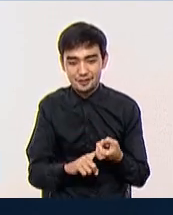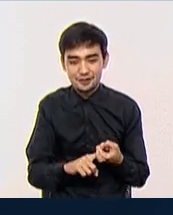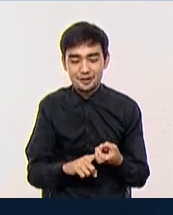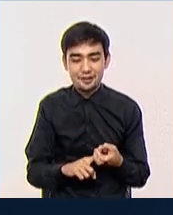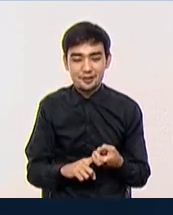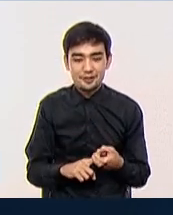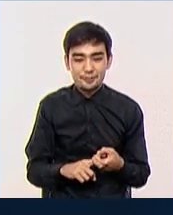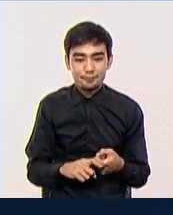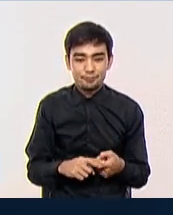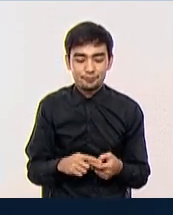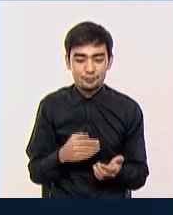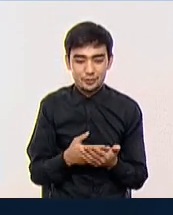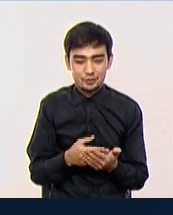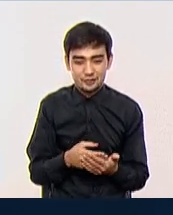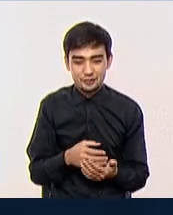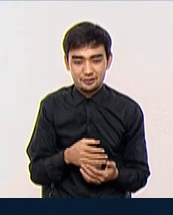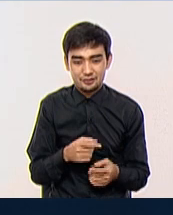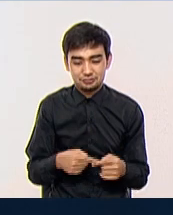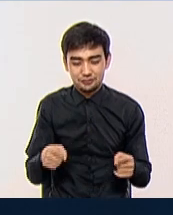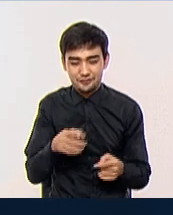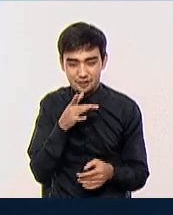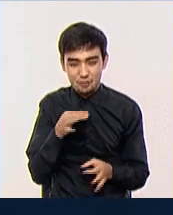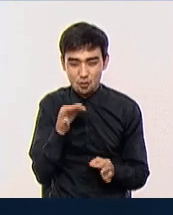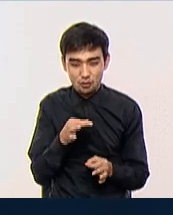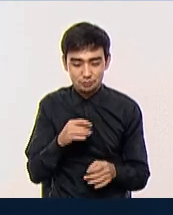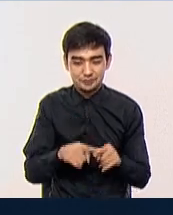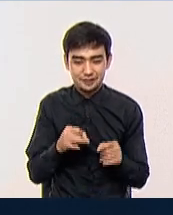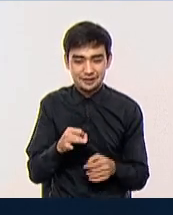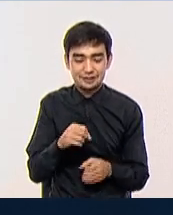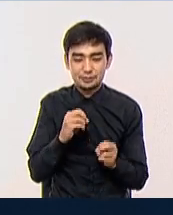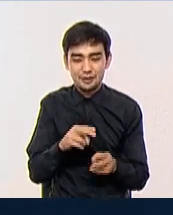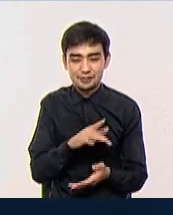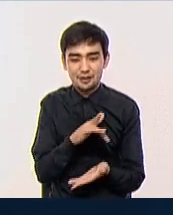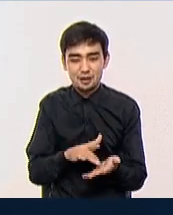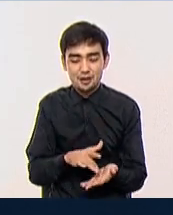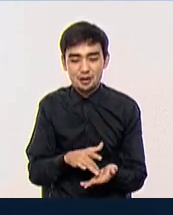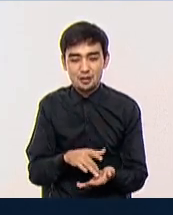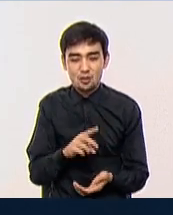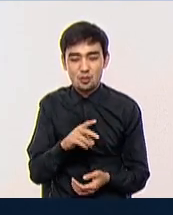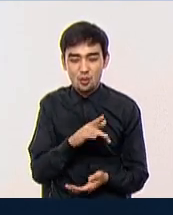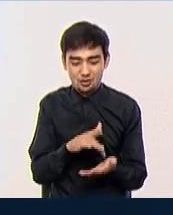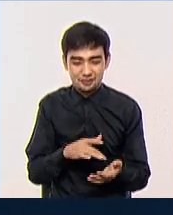между, так скажем, текущими окраинами индустриальной зоны, центром города и дать возможность